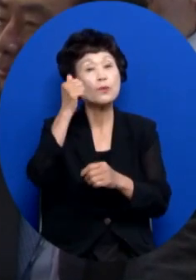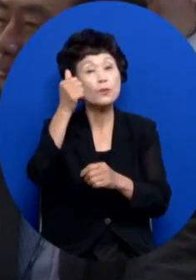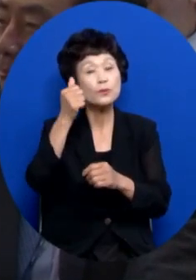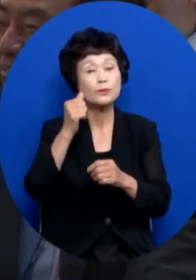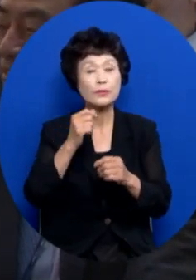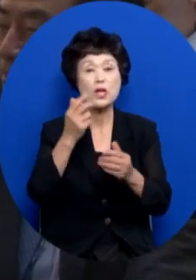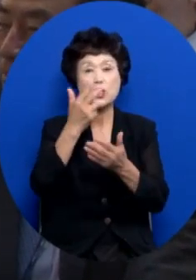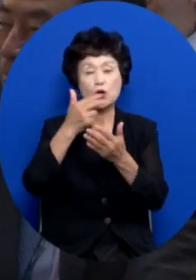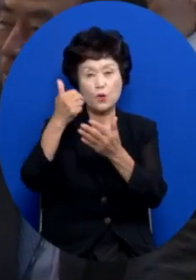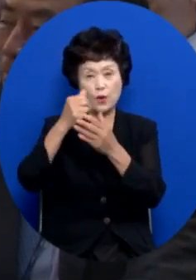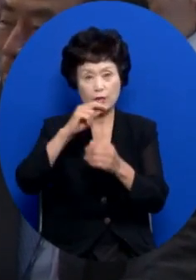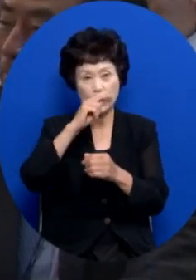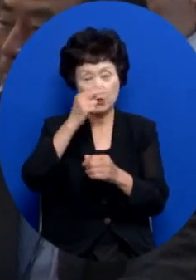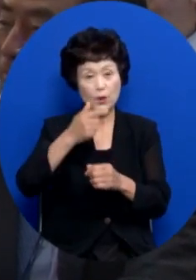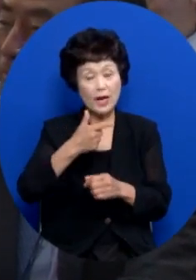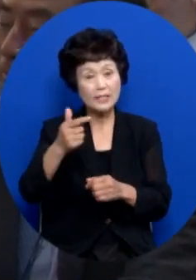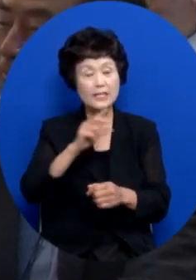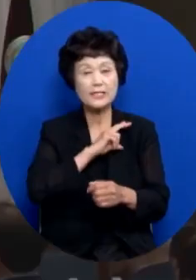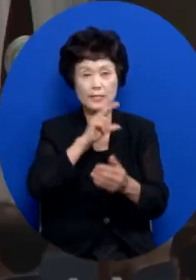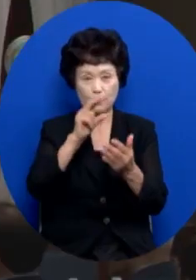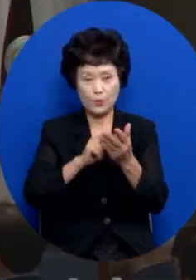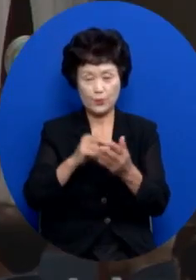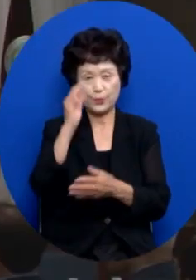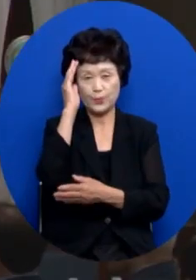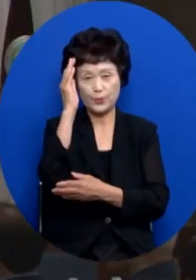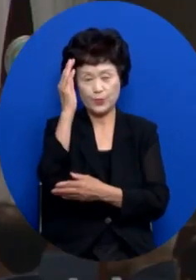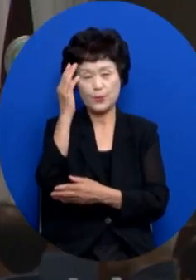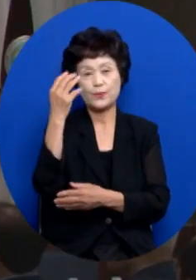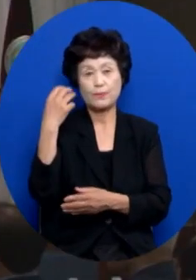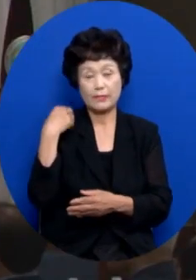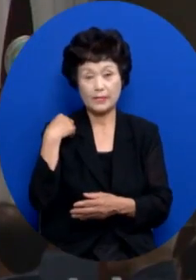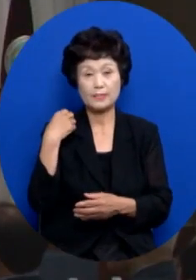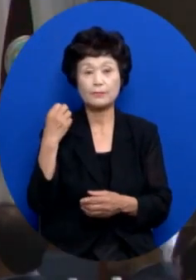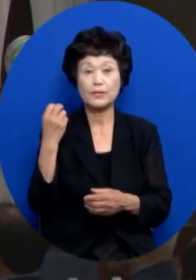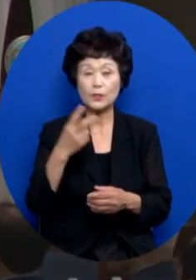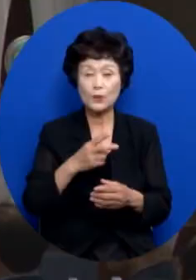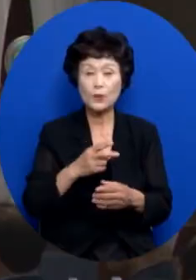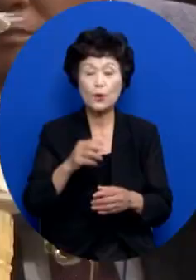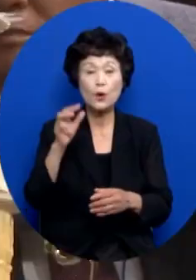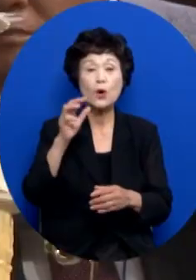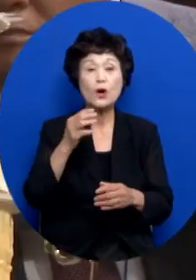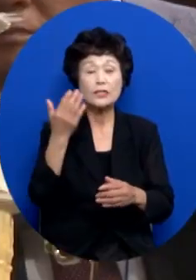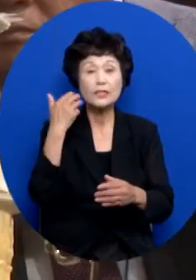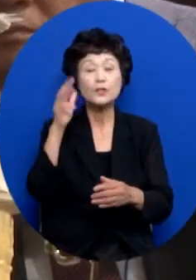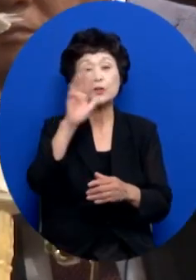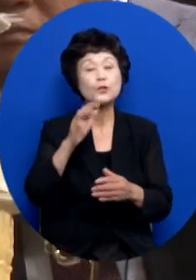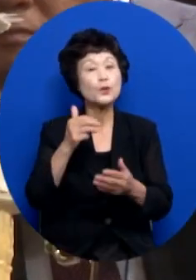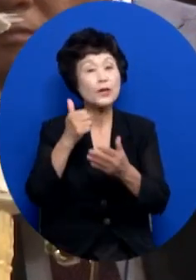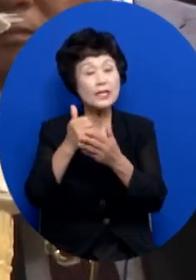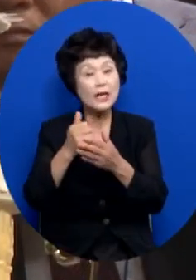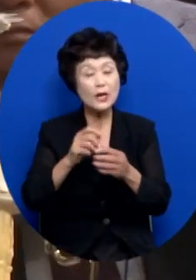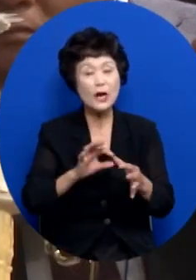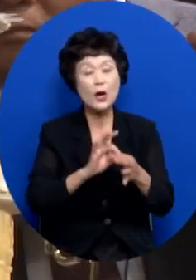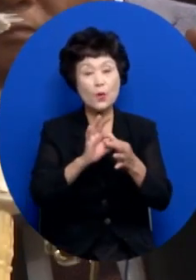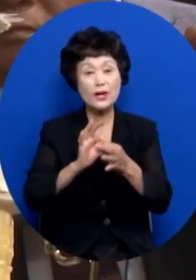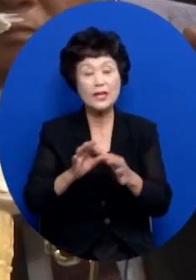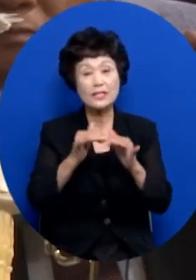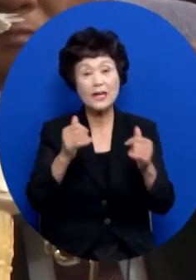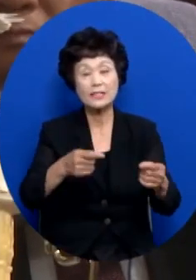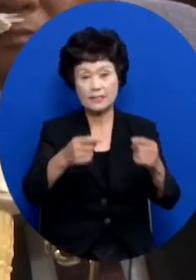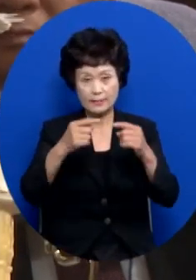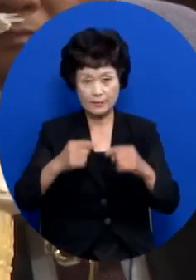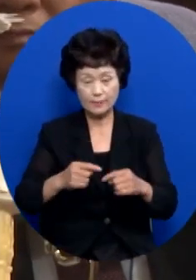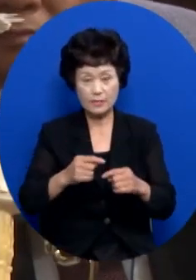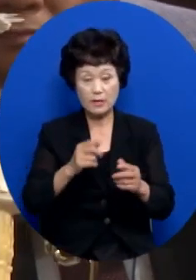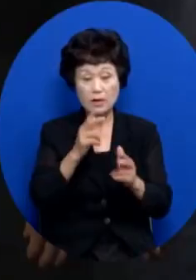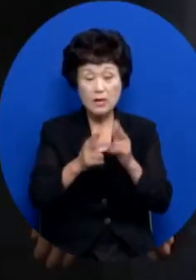여호와께로 돌아가자란 주제로 설교를 전했습니다. 또 전회장단과 총회장 등 관계자가 참석한 가운데 교단총회